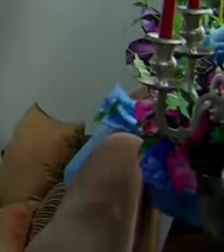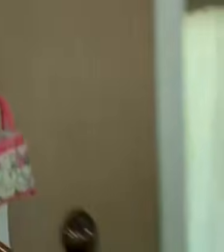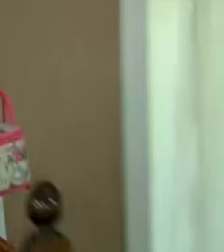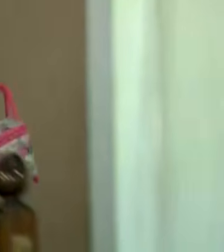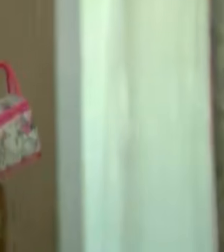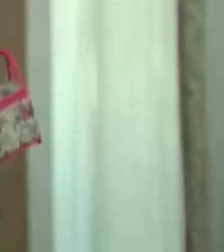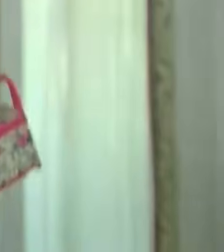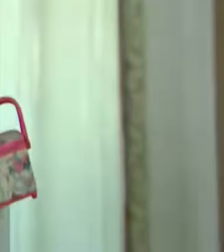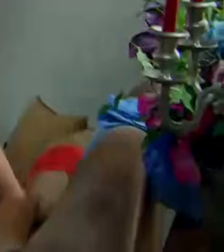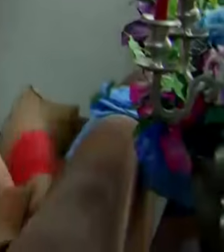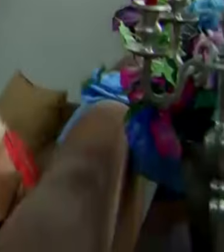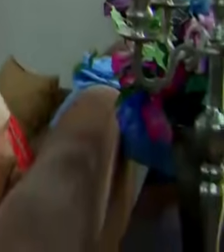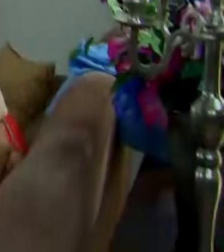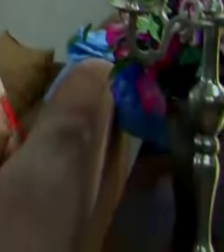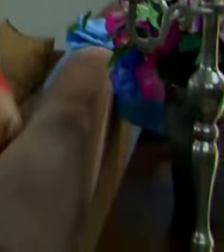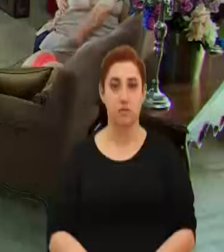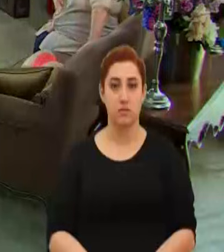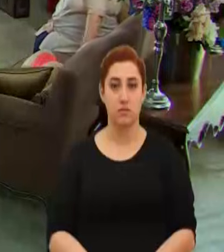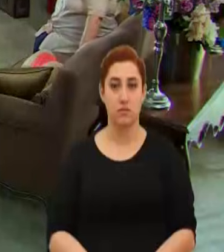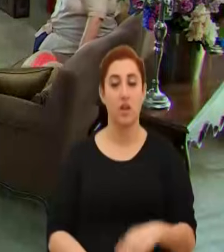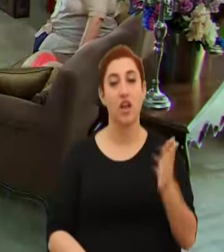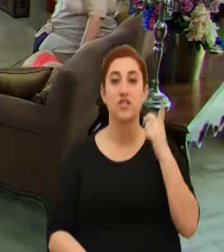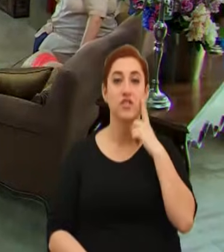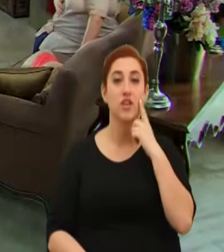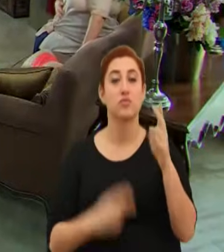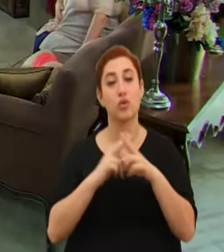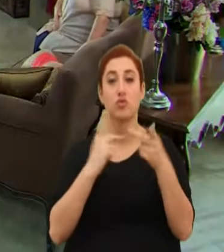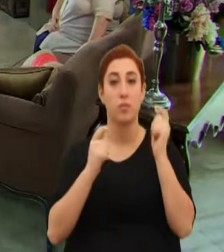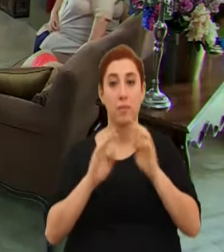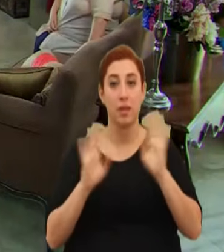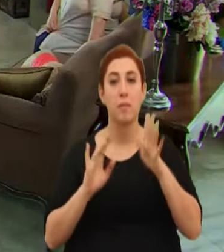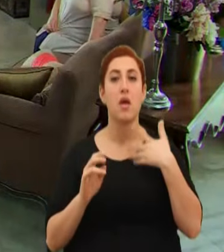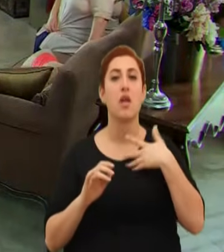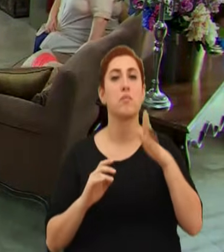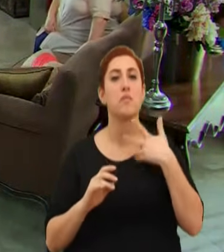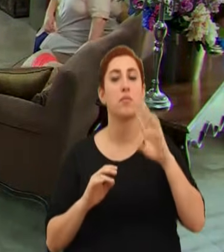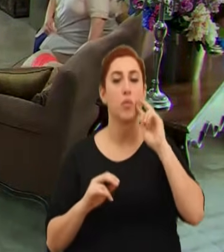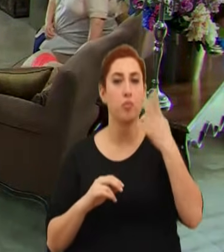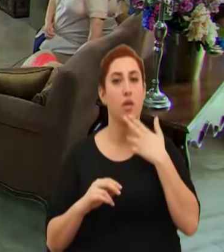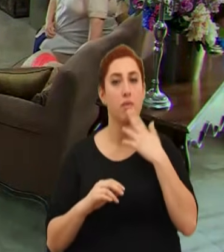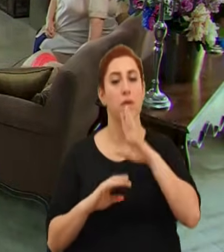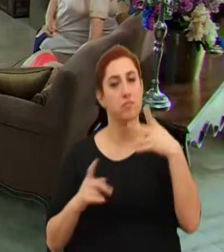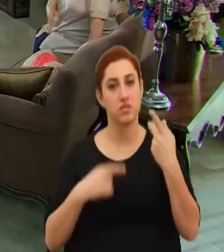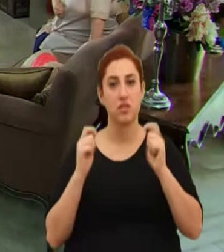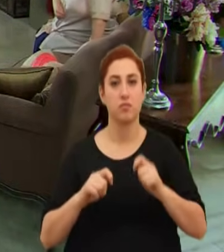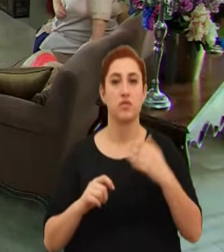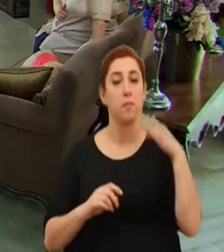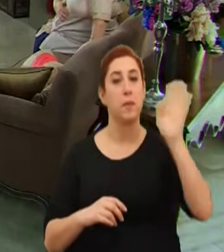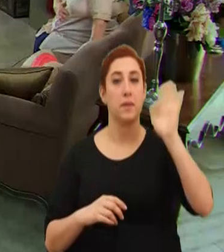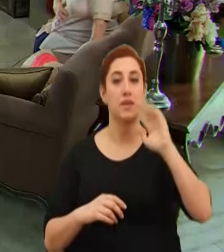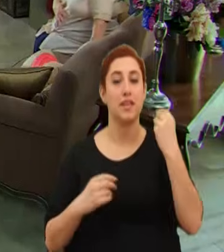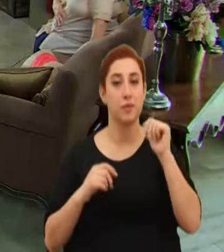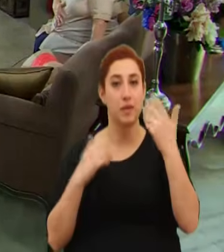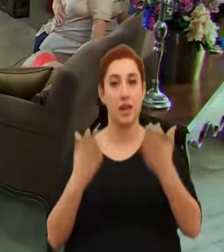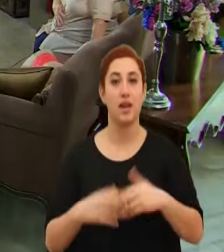birlikte merdivenlerden inerken Badire önlüğünü çıkarıp koltuğun arkasına attı. Çabuk halledin, tamam mı? Merak etmeyin Rüyam Hanım, hepsini halledeceğim. Bay bay.